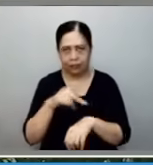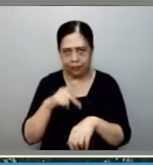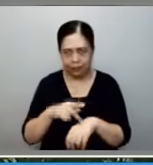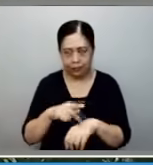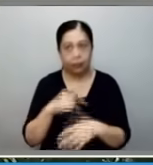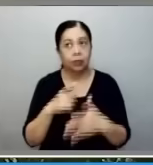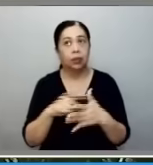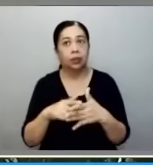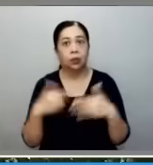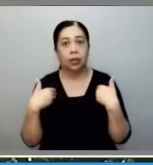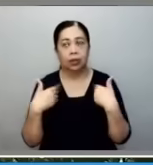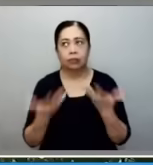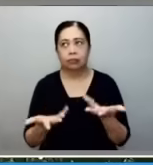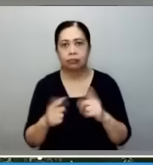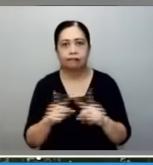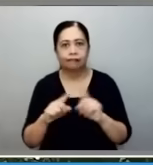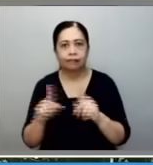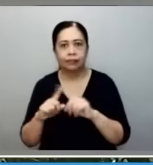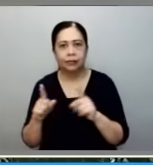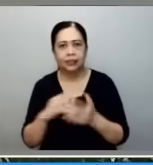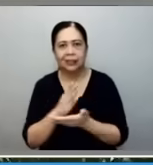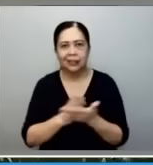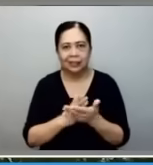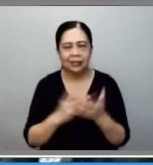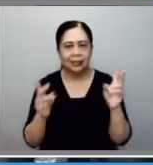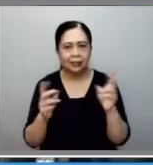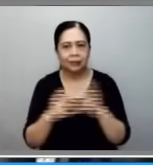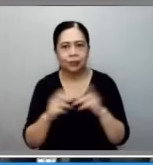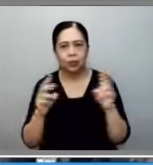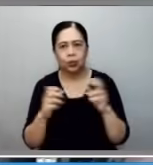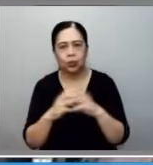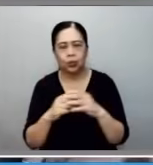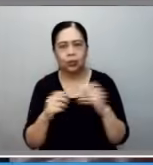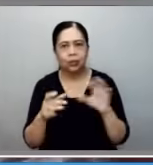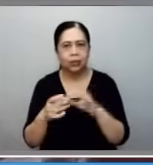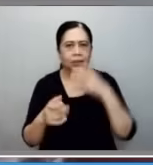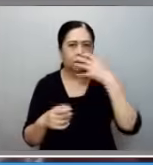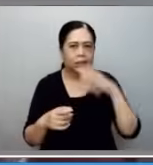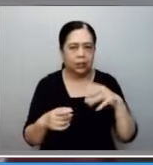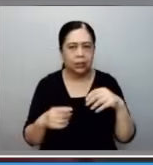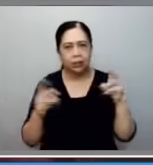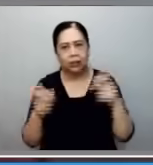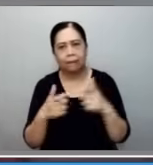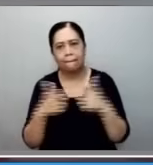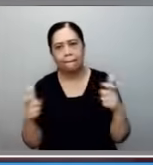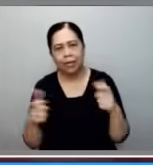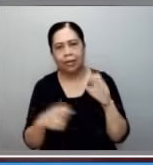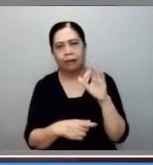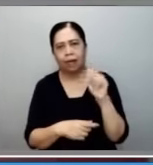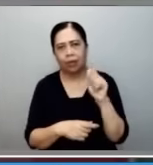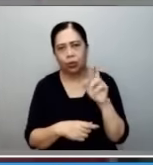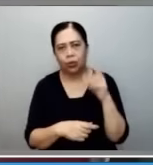then meron naman po tayong may mga certain kasi yung pong tinatawag nating relative humidity is a big factor po